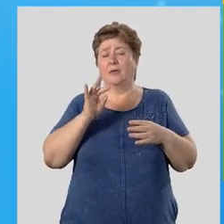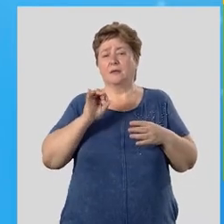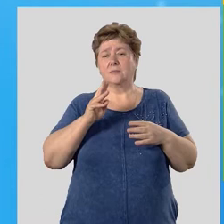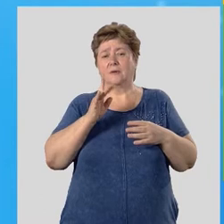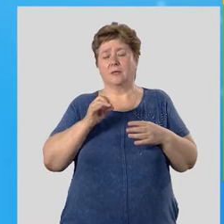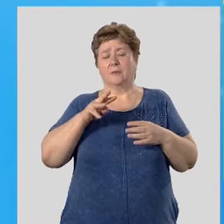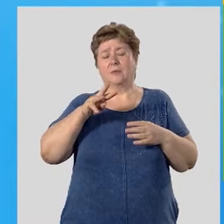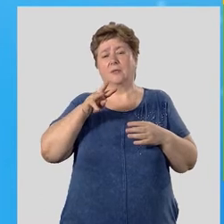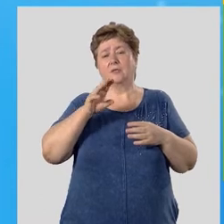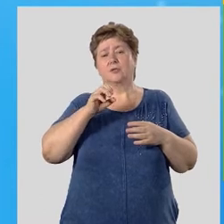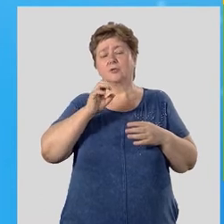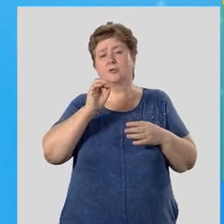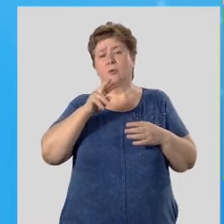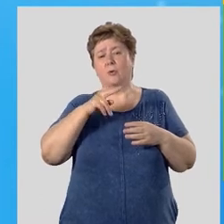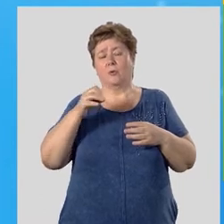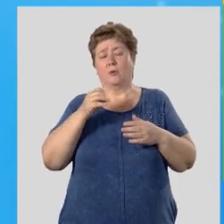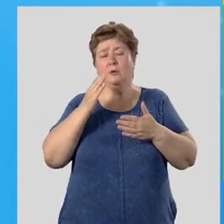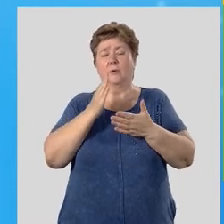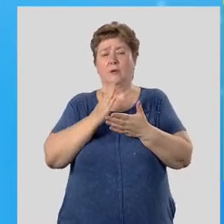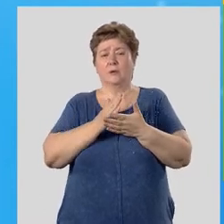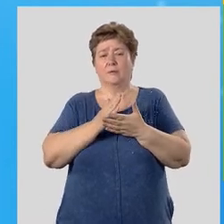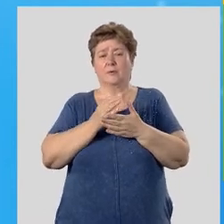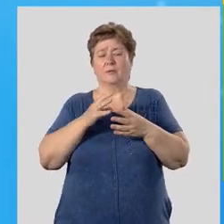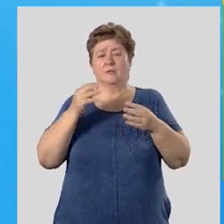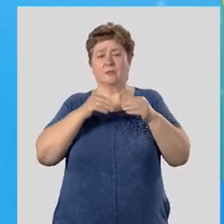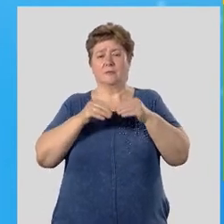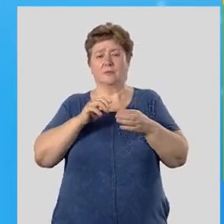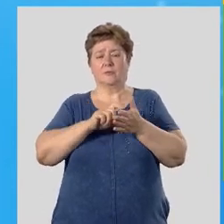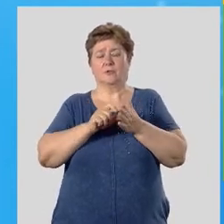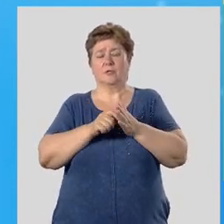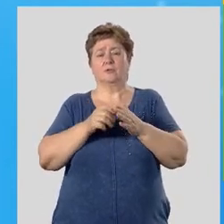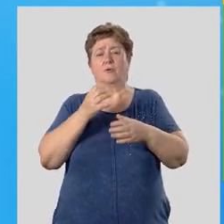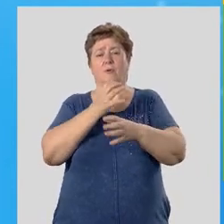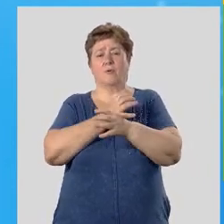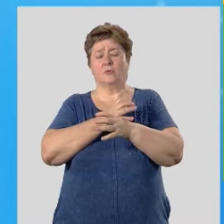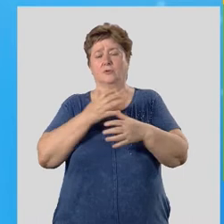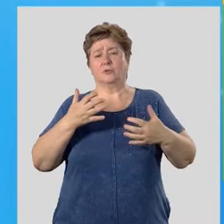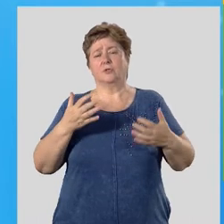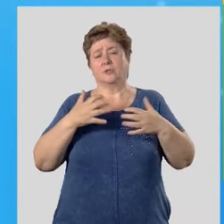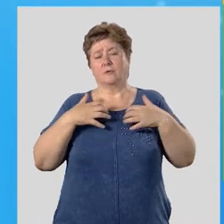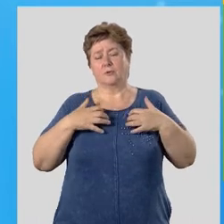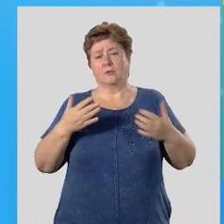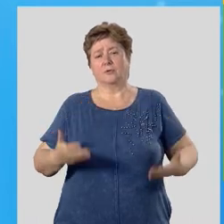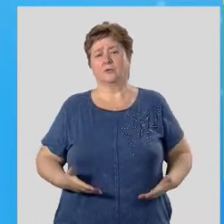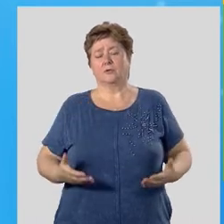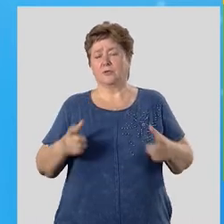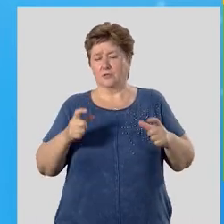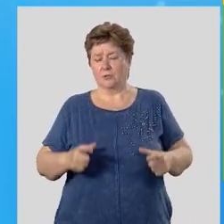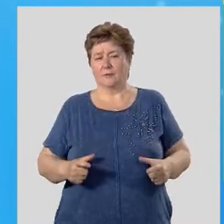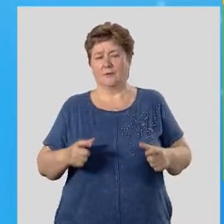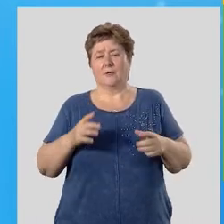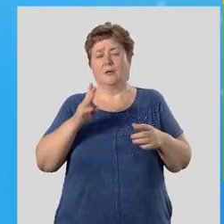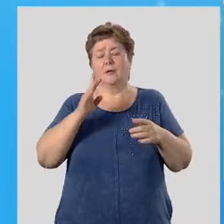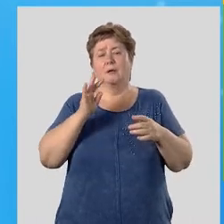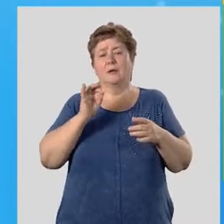Нерастворимые минеральные соли являются составной частью костной ткани животных и человека,